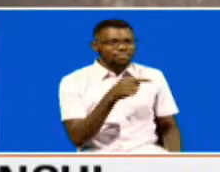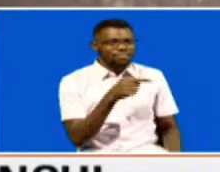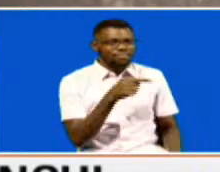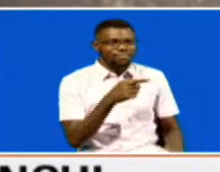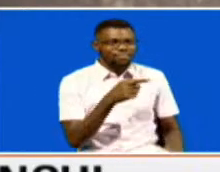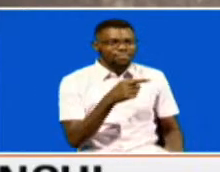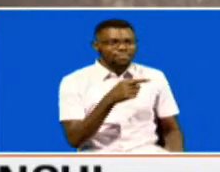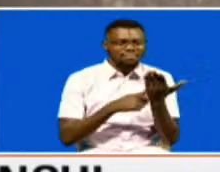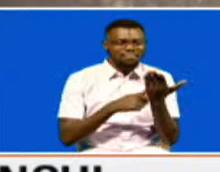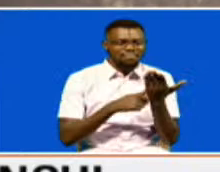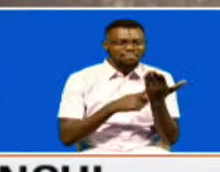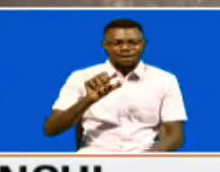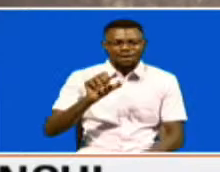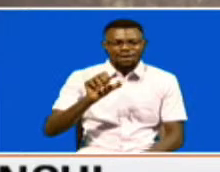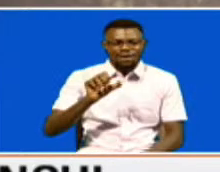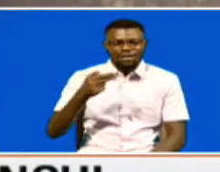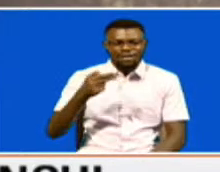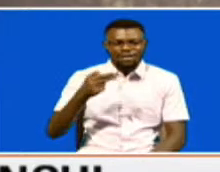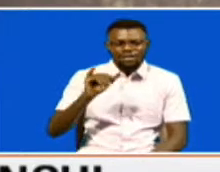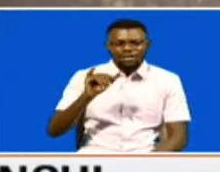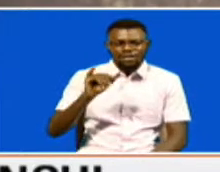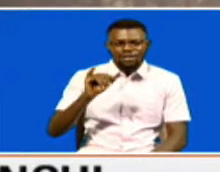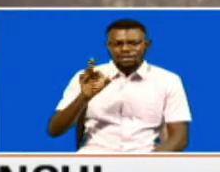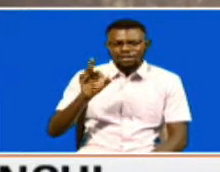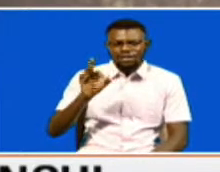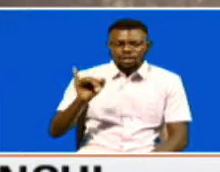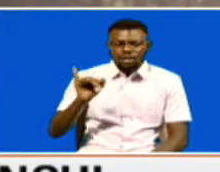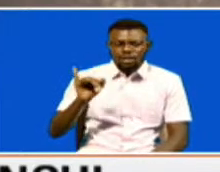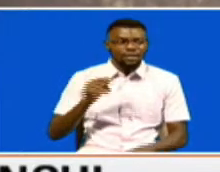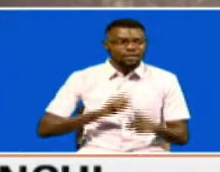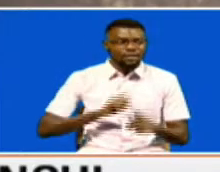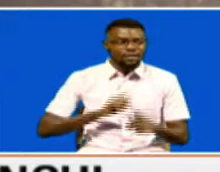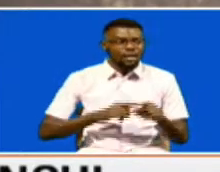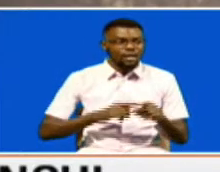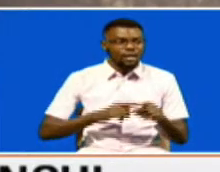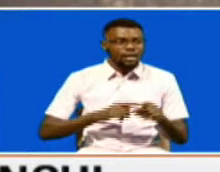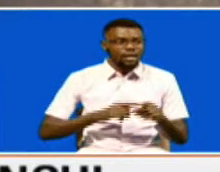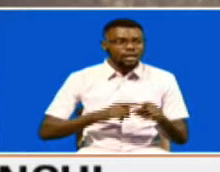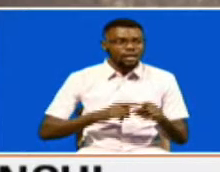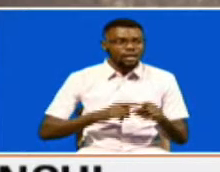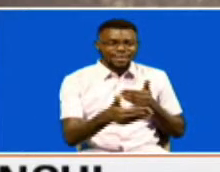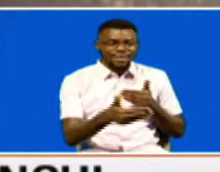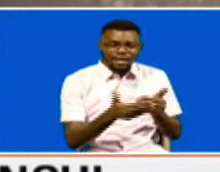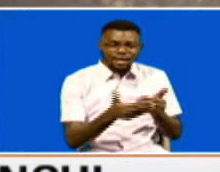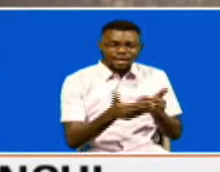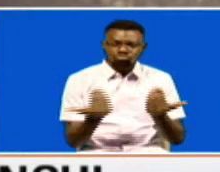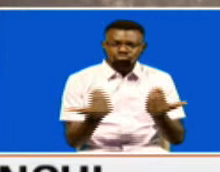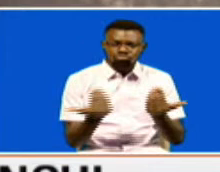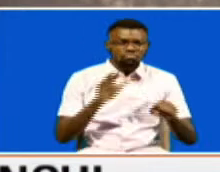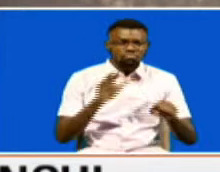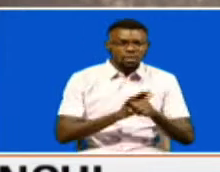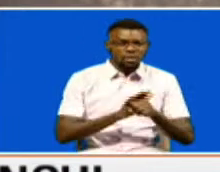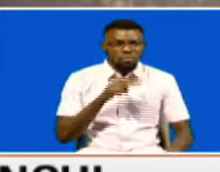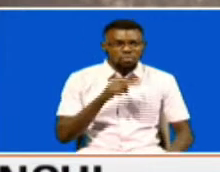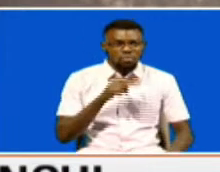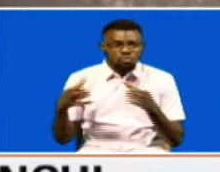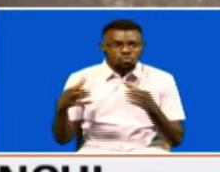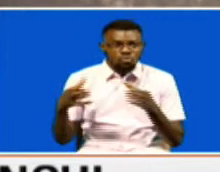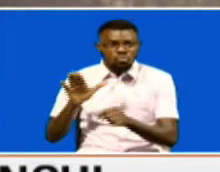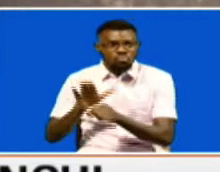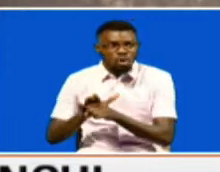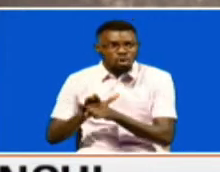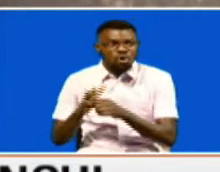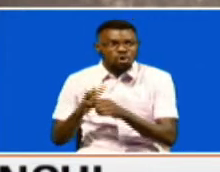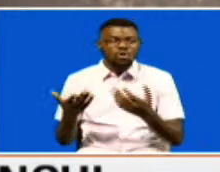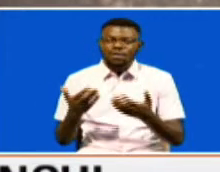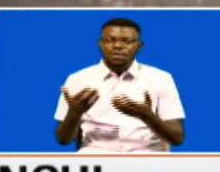Shimbri, like when we are about to open, most of the children, especially boys, they were with them. They